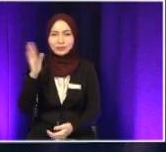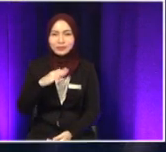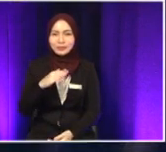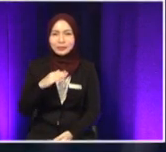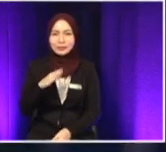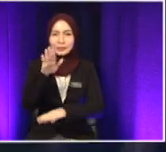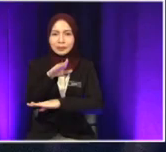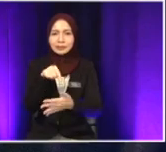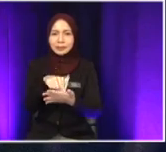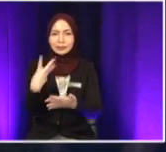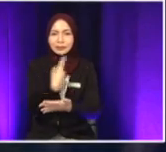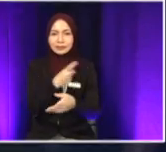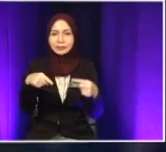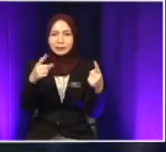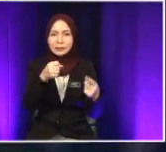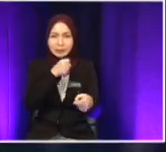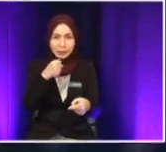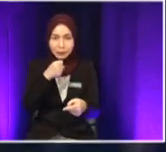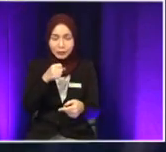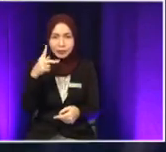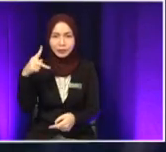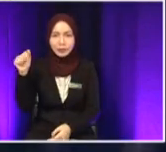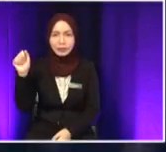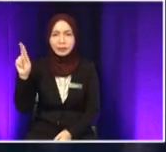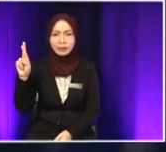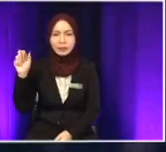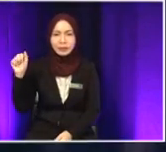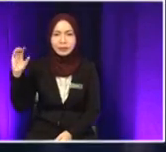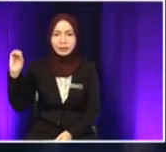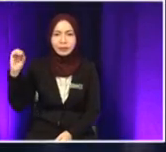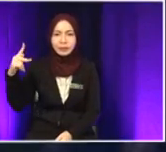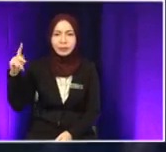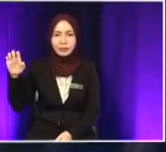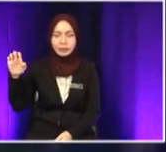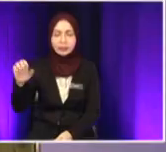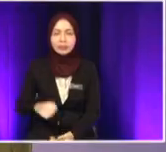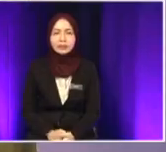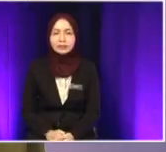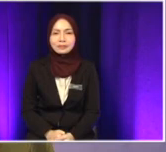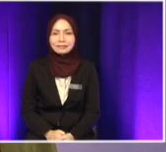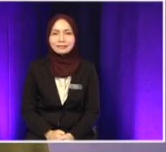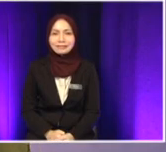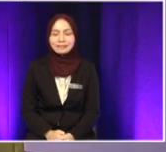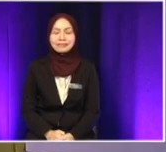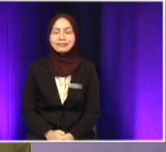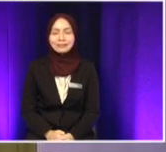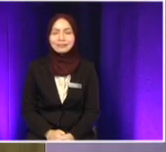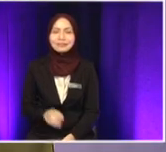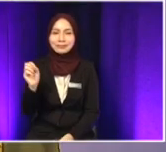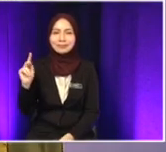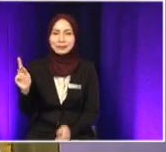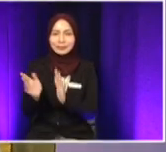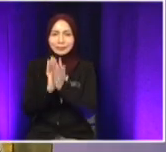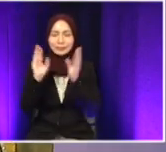baik akhirnya pada gambar tuh kita pergi kepada tajuk kita hari ini yaitu apa nih sekarang nih berkaitan dengan